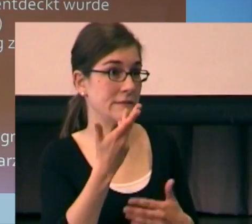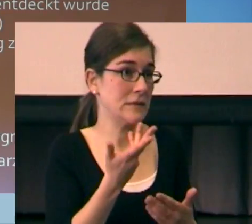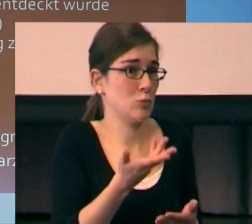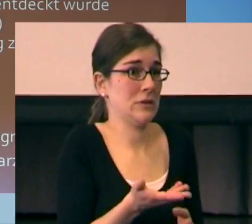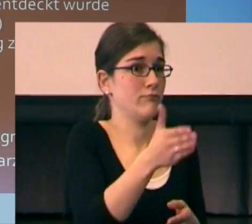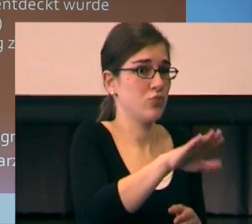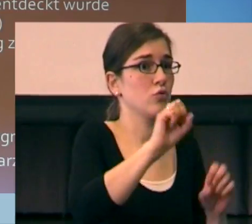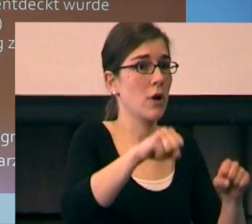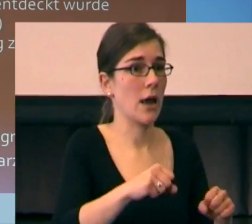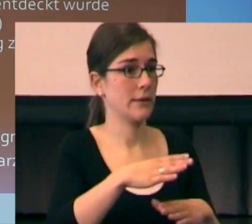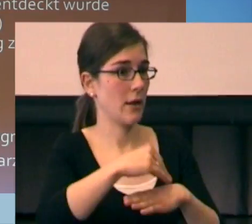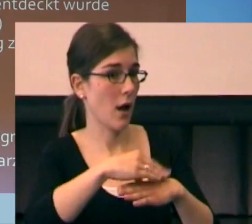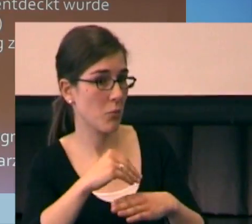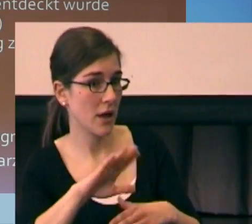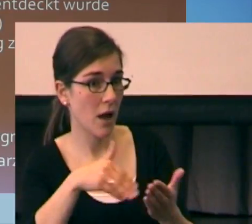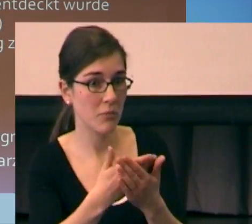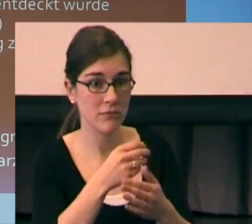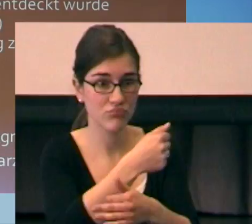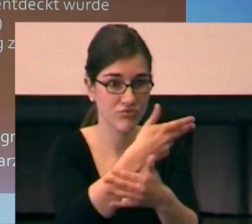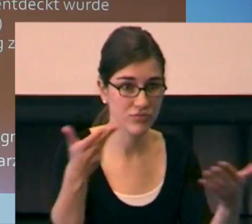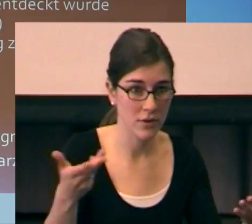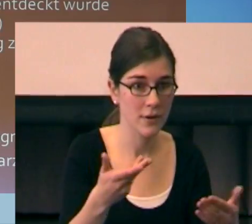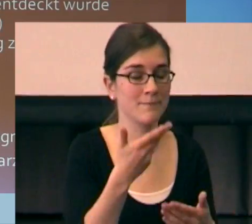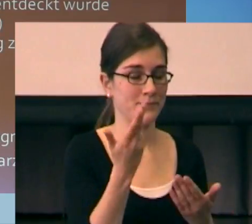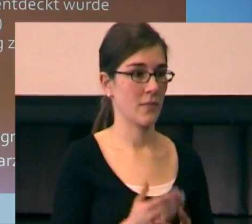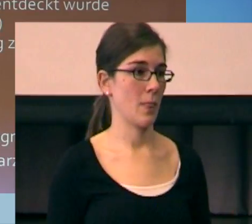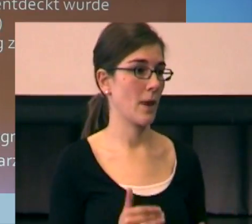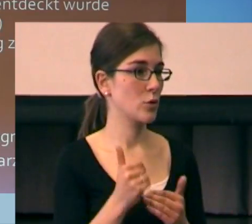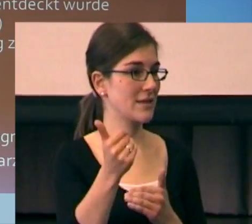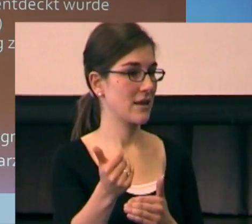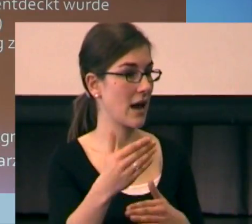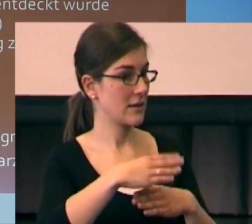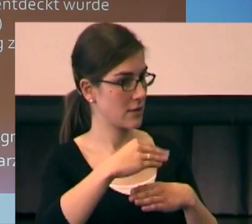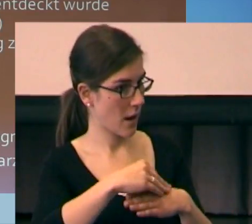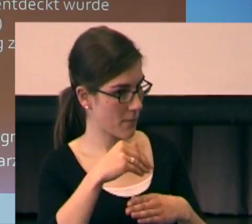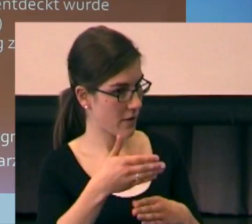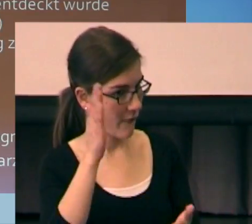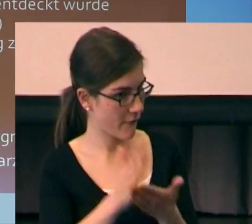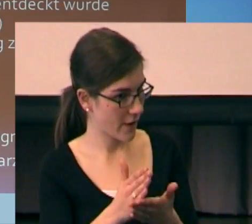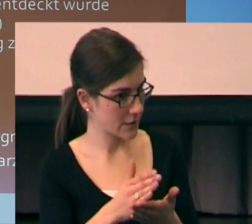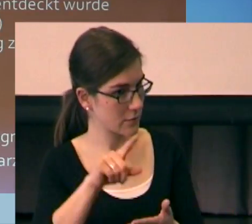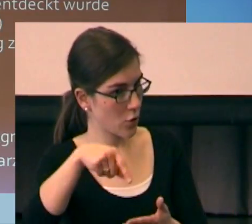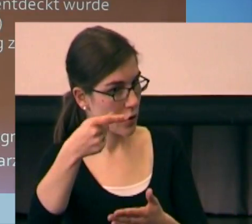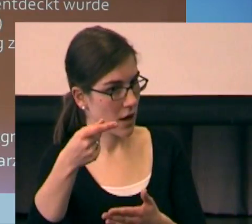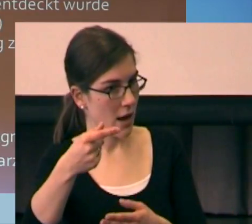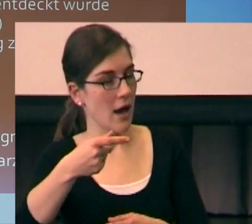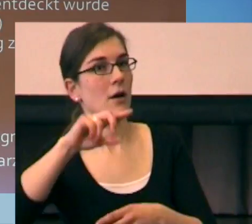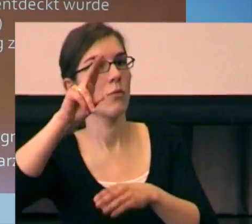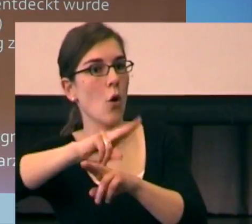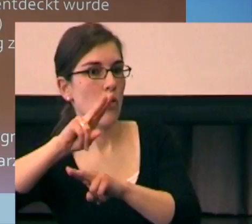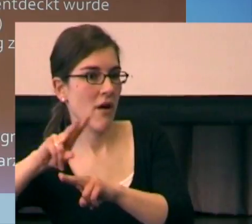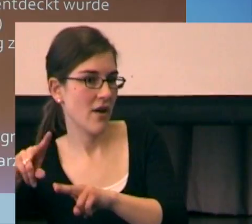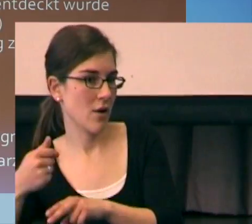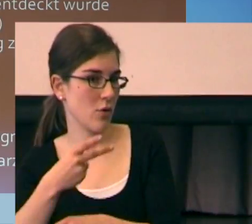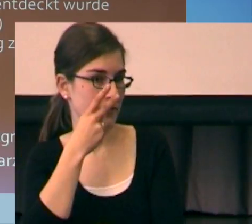was wir für Therapien machen müssen und natürlich dann nach einer stattgehabten Therapie für die Überwachung unseres